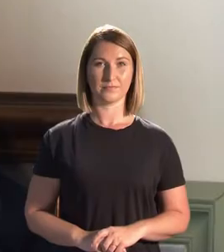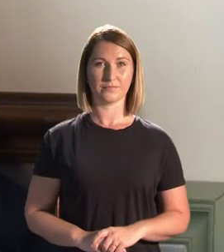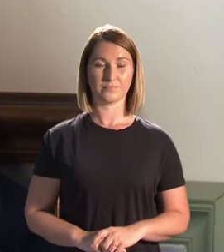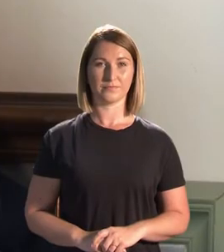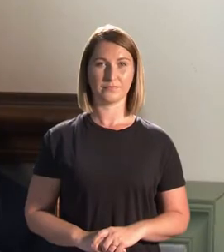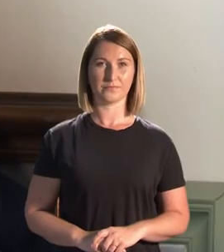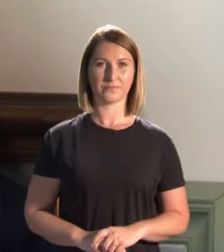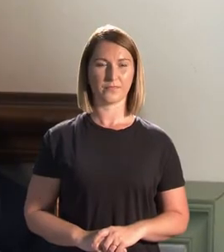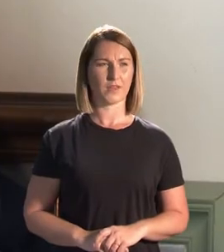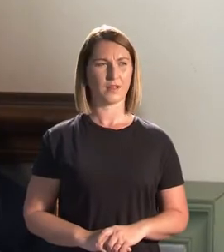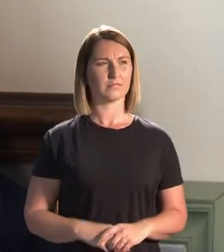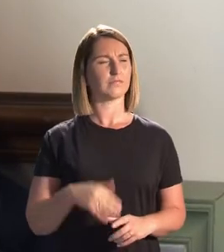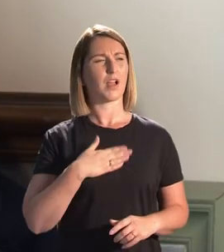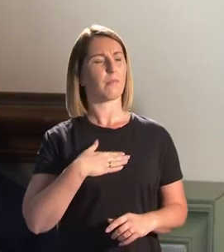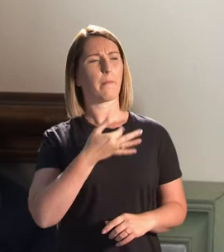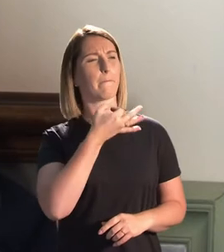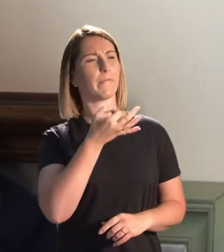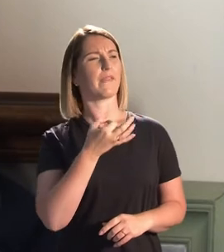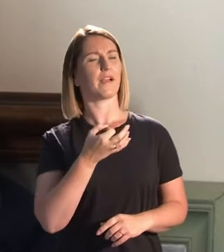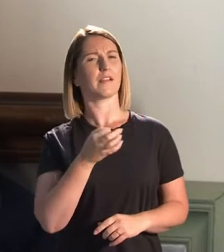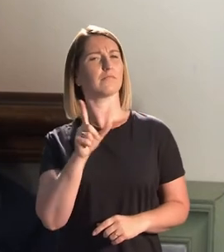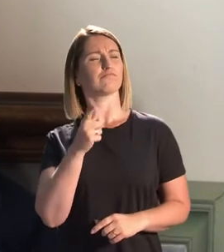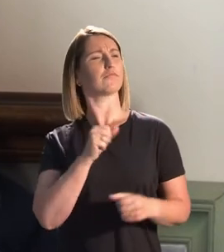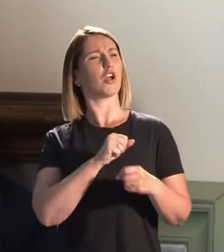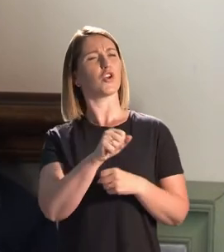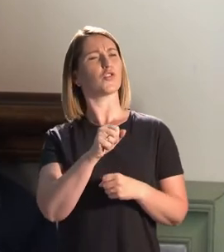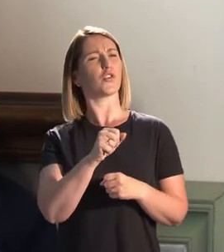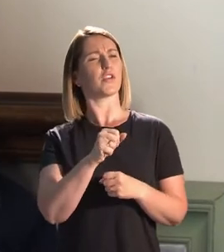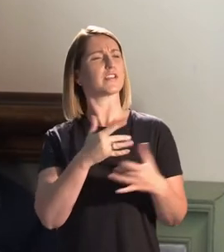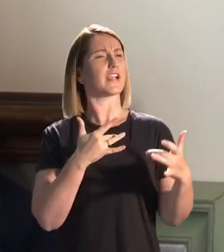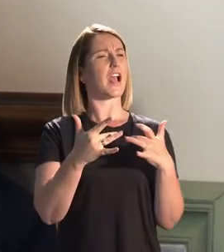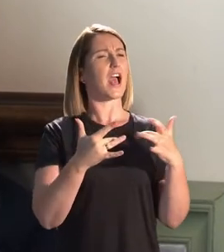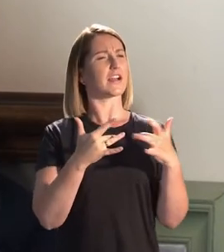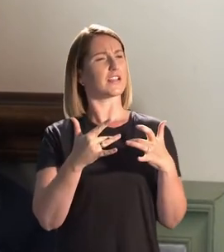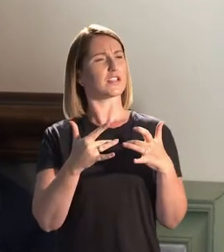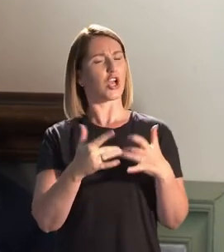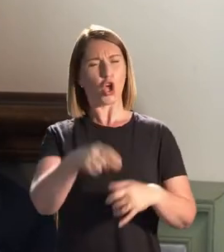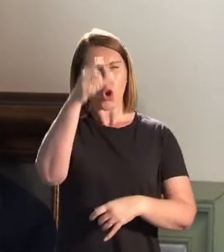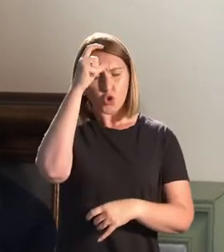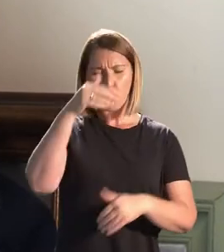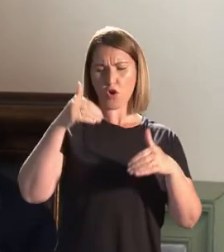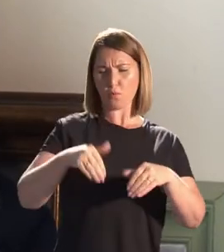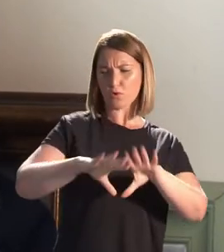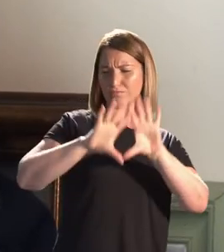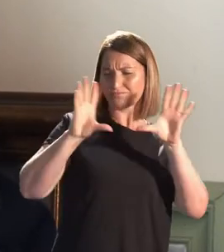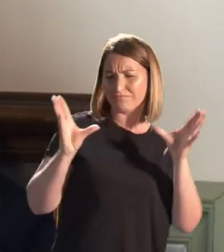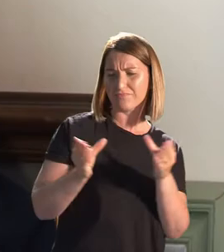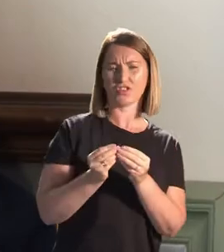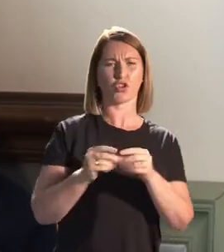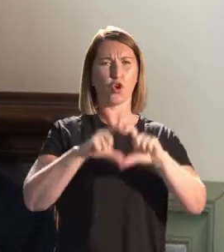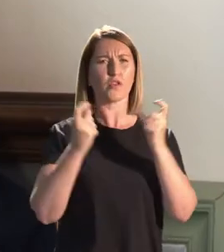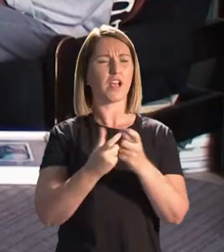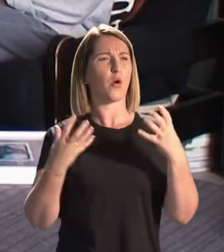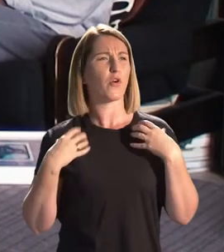Panie Alfredzie, co takiego jest w twórczości artystycznej, że człowiek może jej poświęcić kilkadziesiąt lat